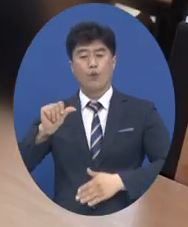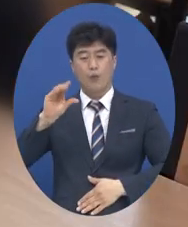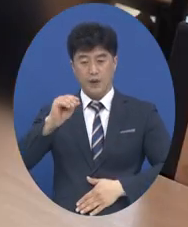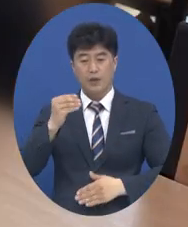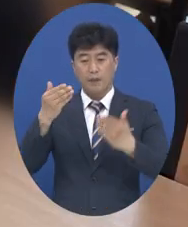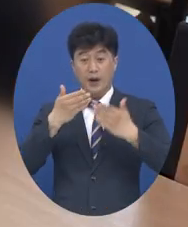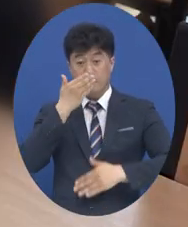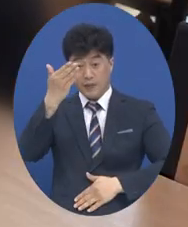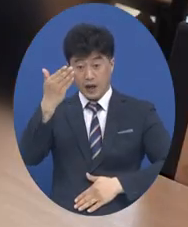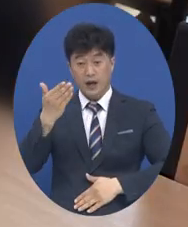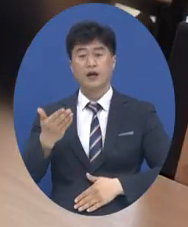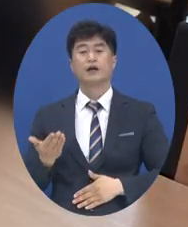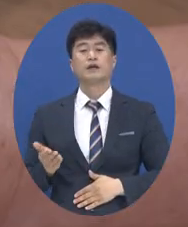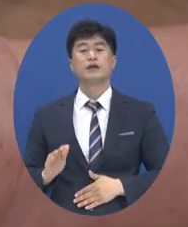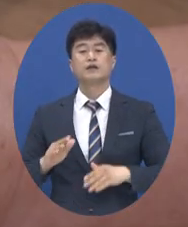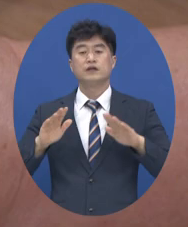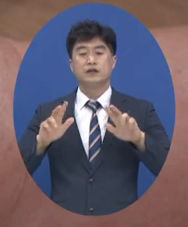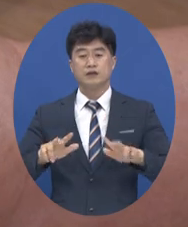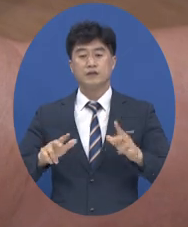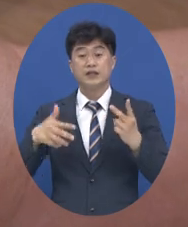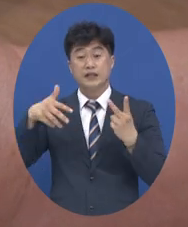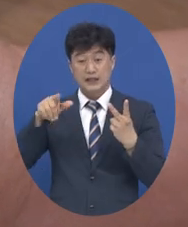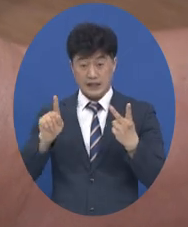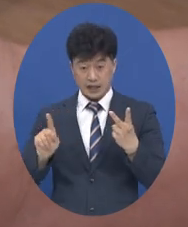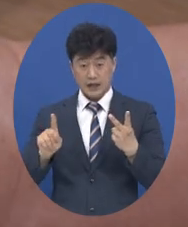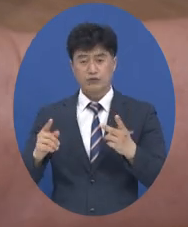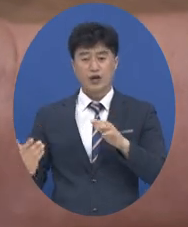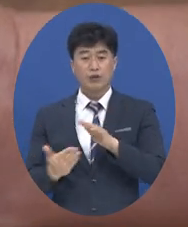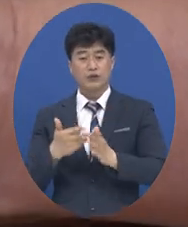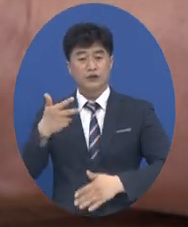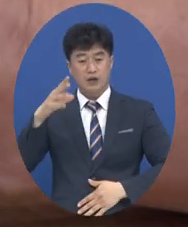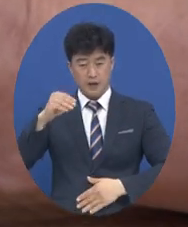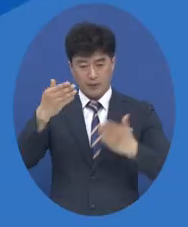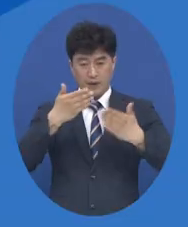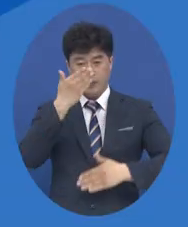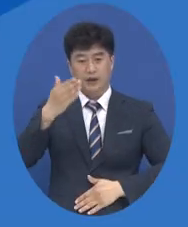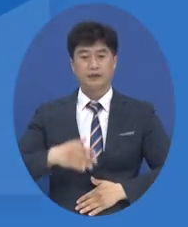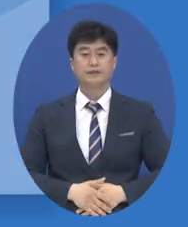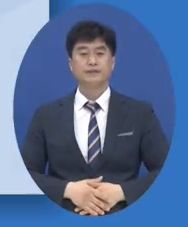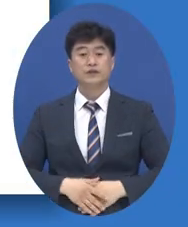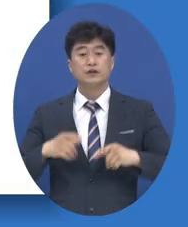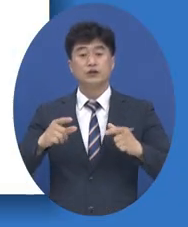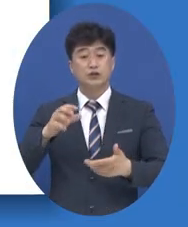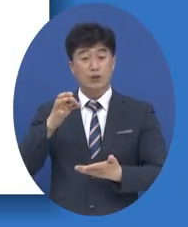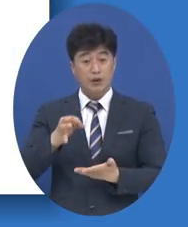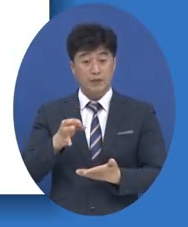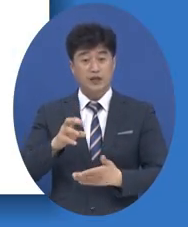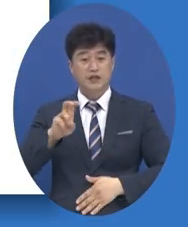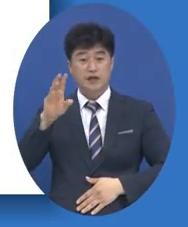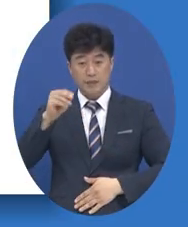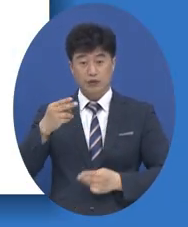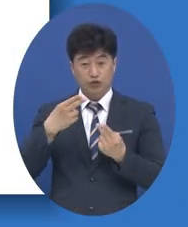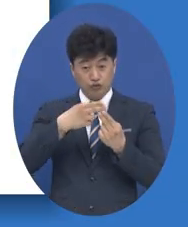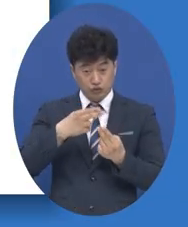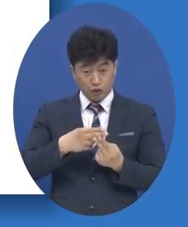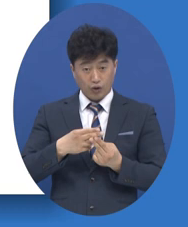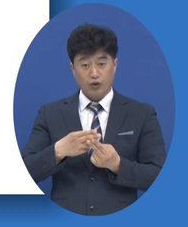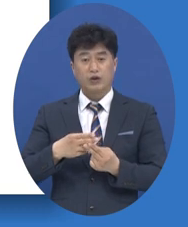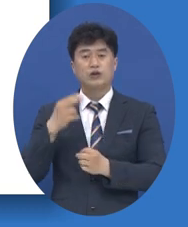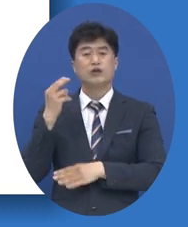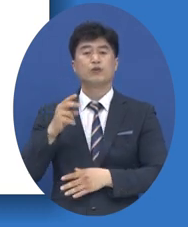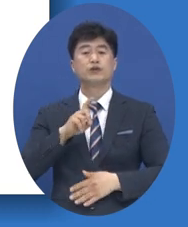더 받을 수 있었다면 이번 2차는 최대 7만 원을 더 줍니다. 지역화폐 20만 원 충전 시